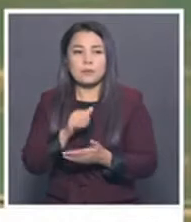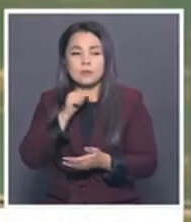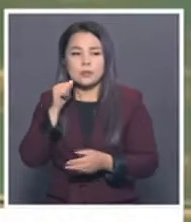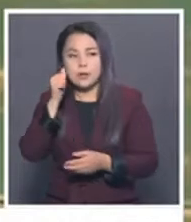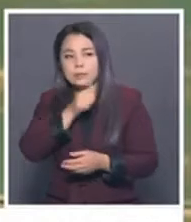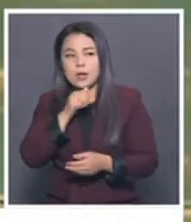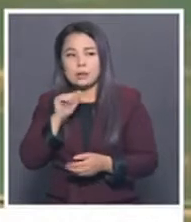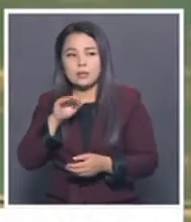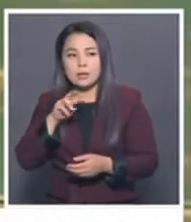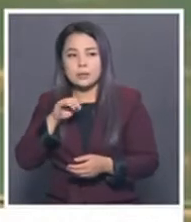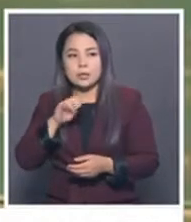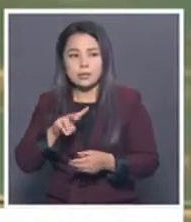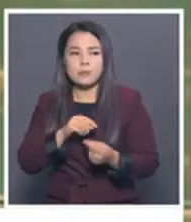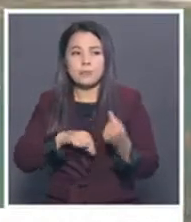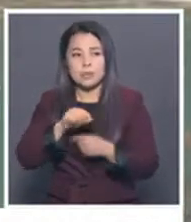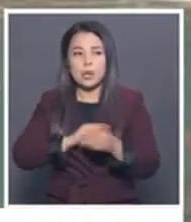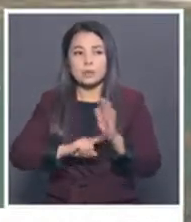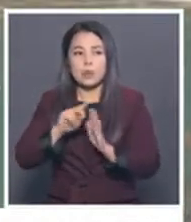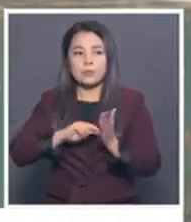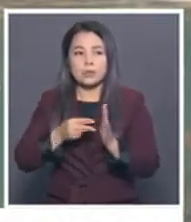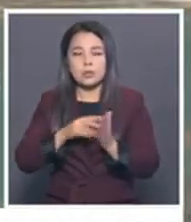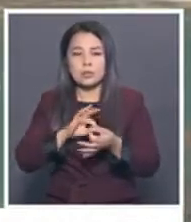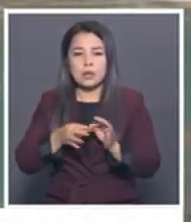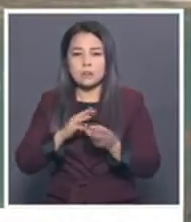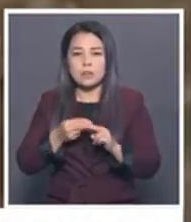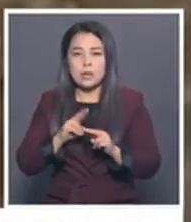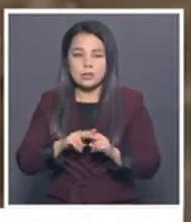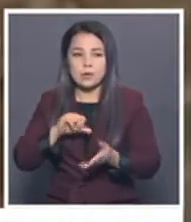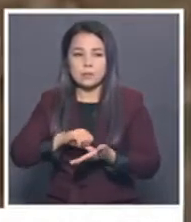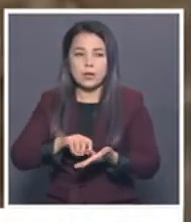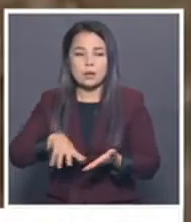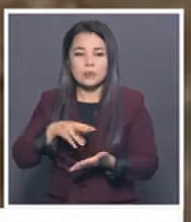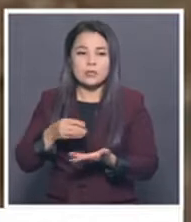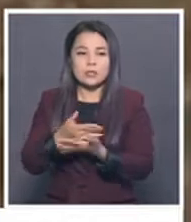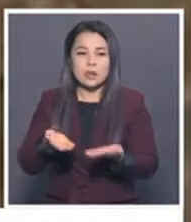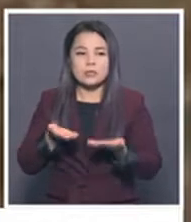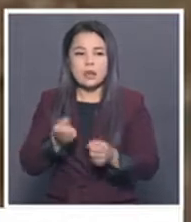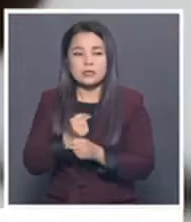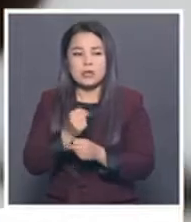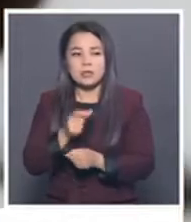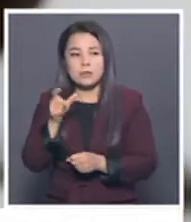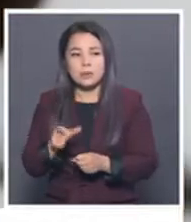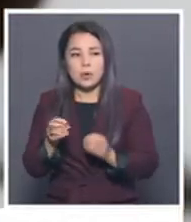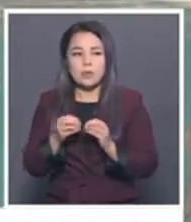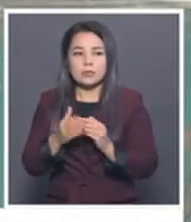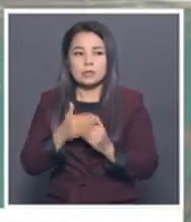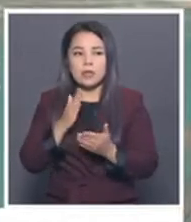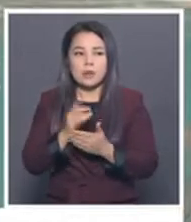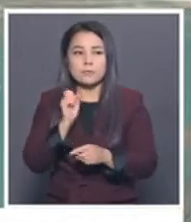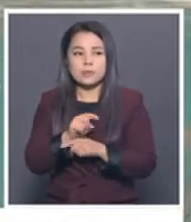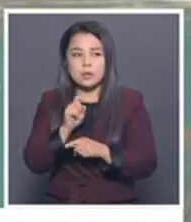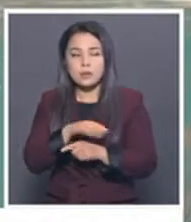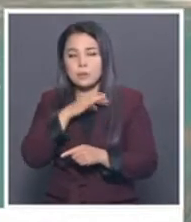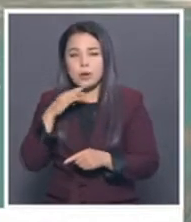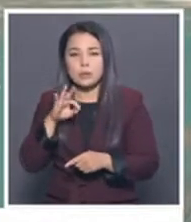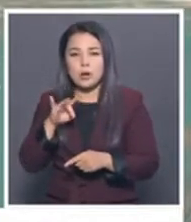Атамекен палатасының бизнес бастау жобасы арқылы білімін шыңдады. Қазір кондитерлік цехы бар. Аспаз аптасына 10-нан аса тапсырыс қабылдайды.